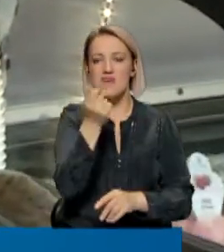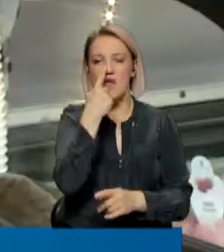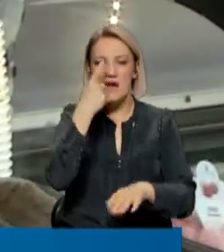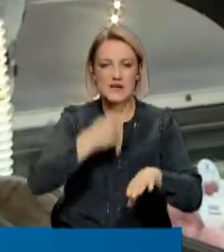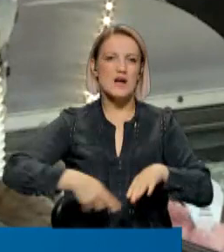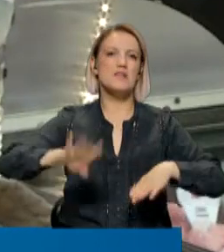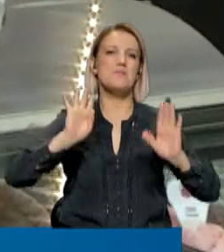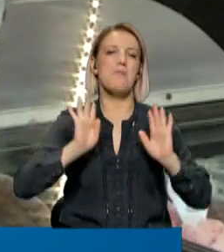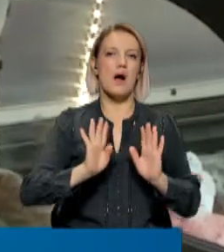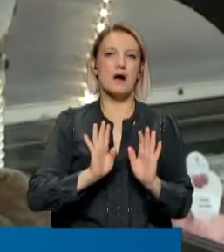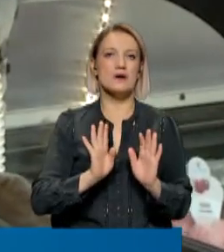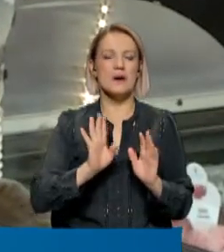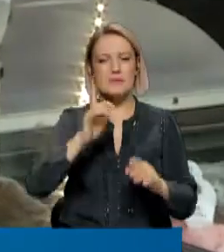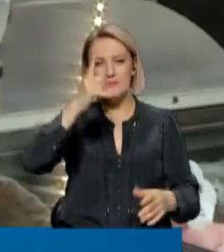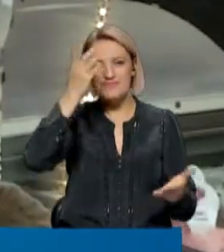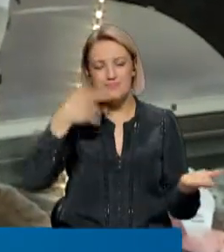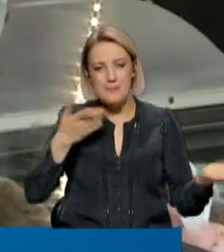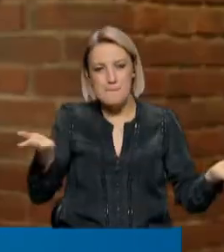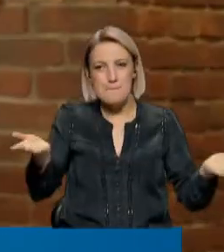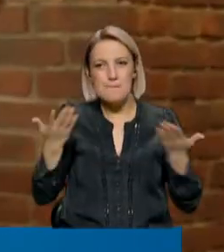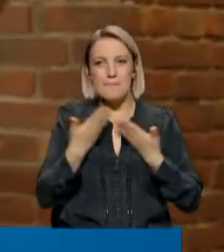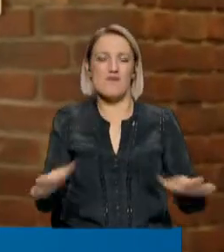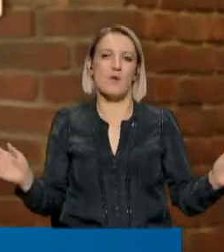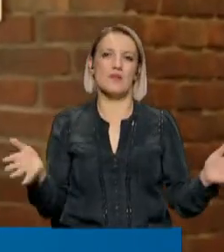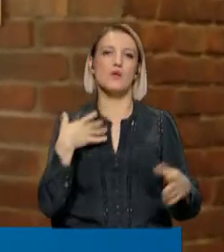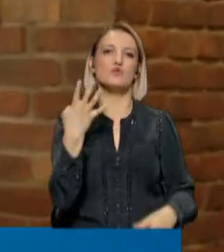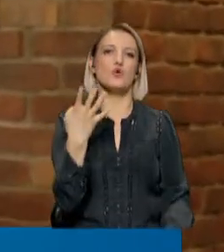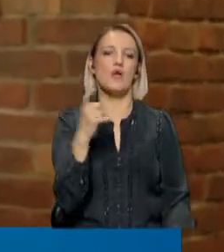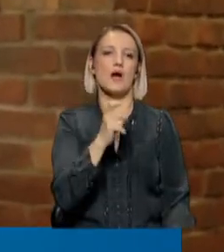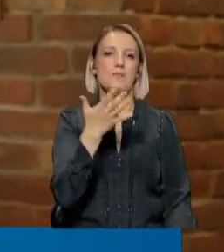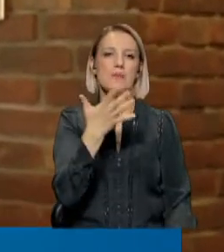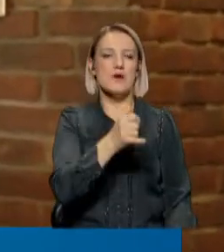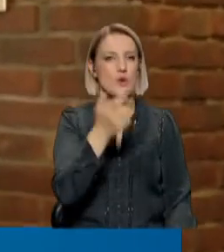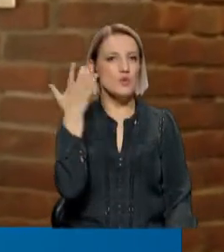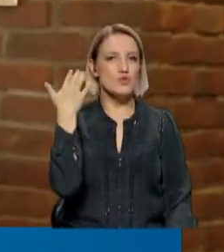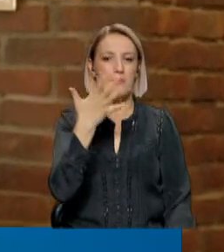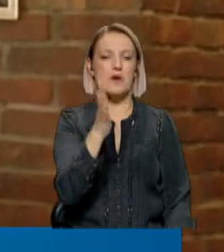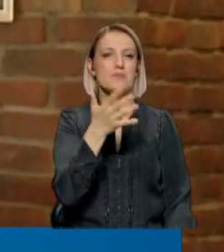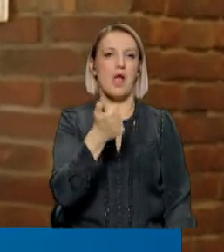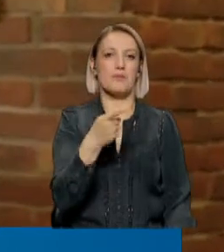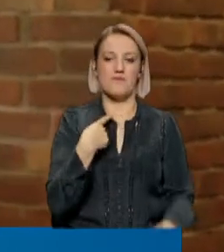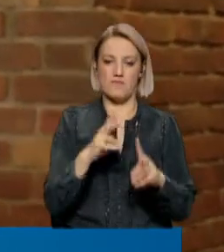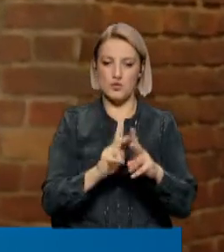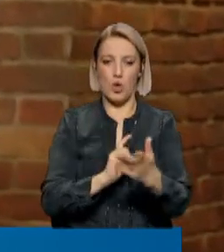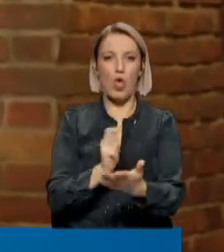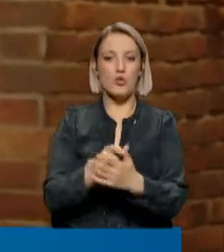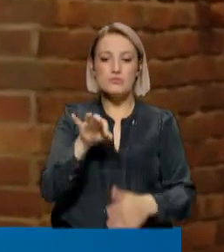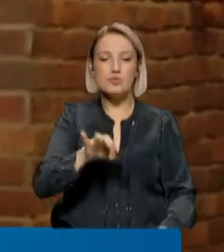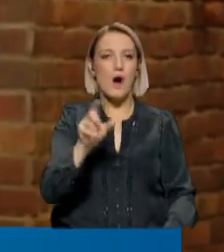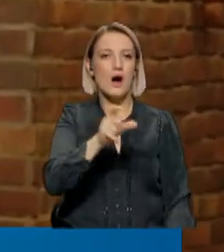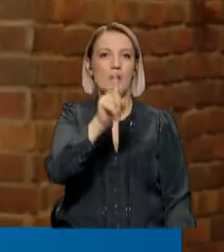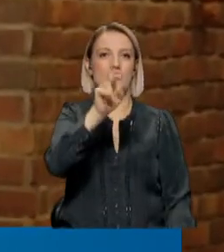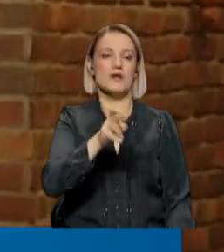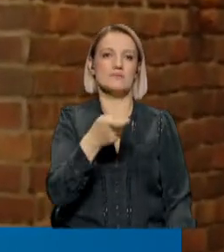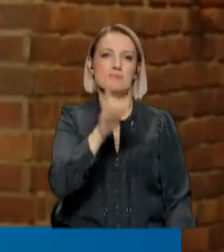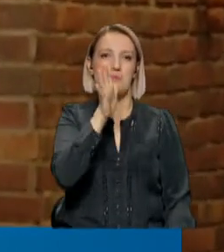bizi resmen yıktı geçti diyebilirim. 4 ay önce 5-6 bin lira yakın bir fatura ödüyordum. Bu ay 18 bin